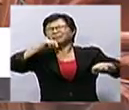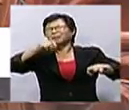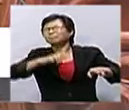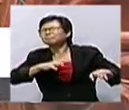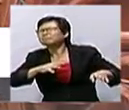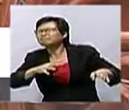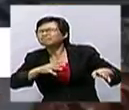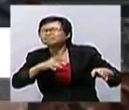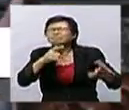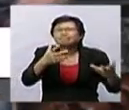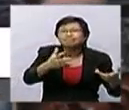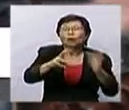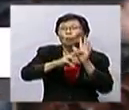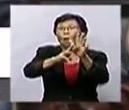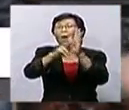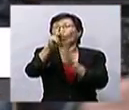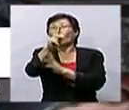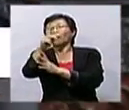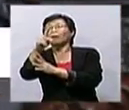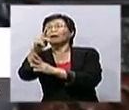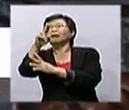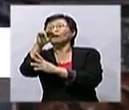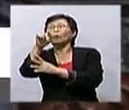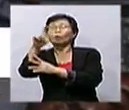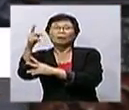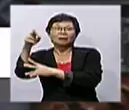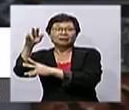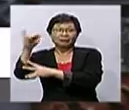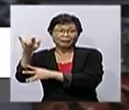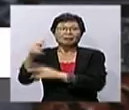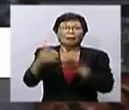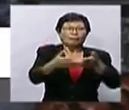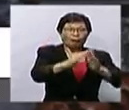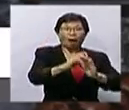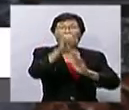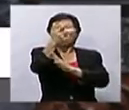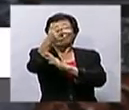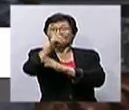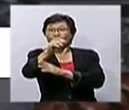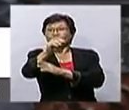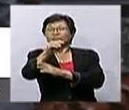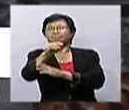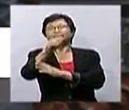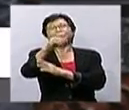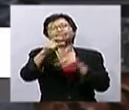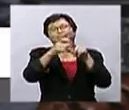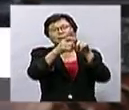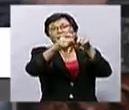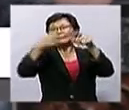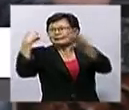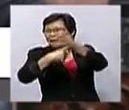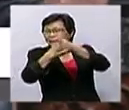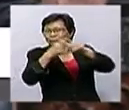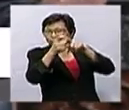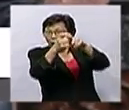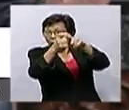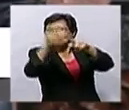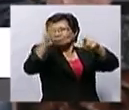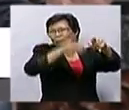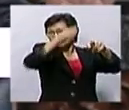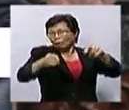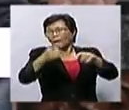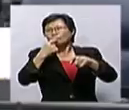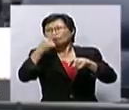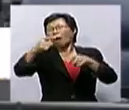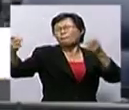sopan. Wakil Kuala Krau, Dato' Sri Ismail Muhammad Said meminta Ram Kapal menarik balik perkataan gangster ketika menyentuh